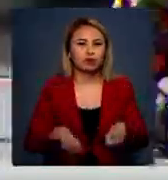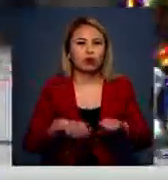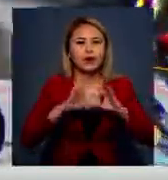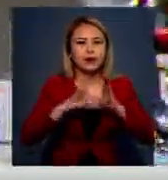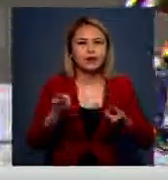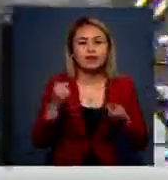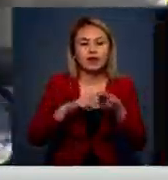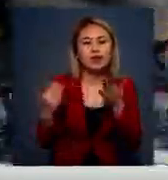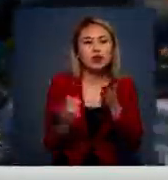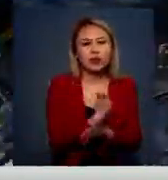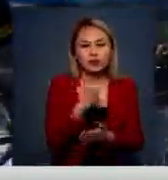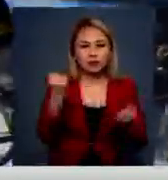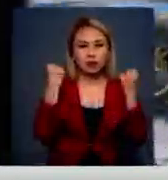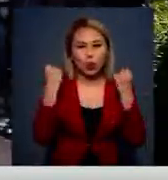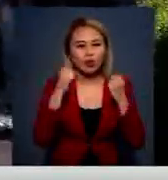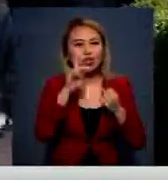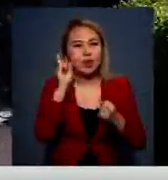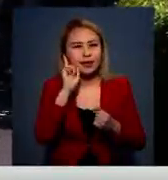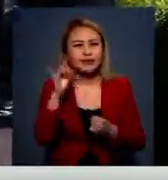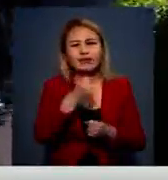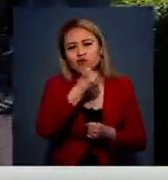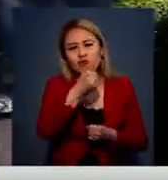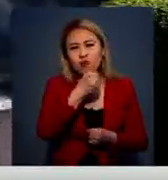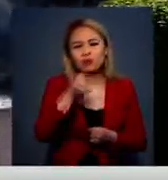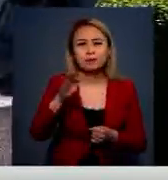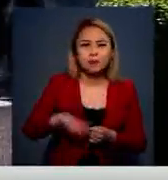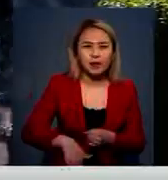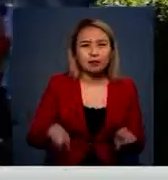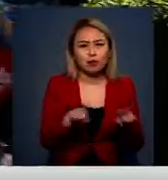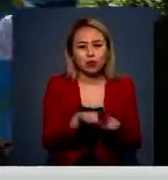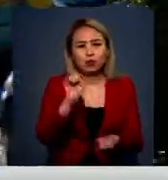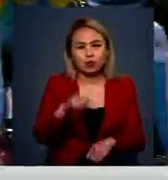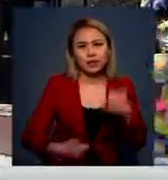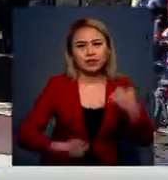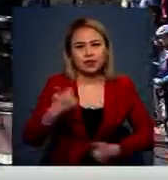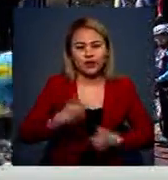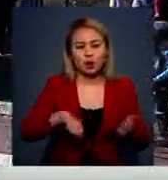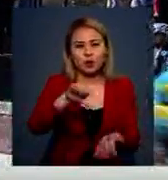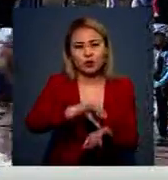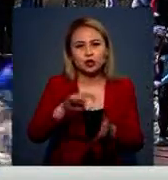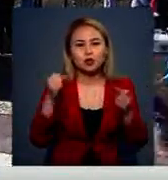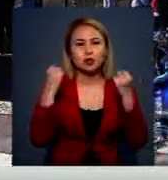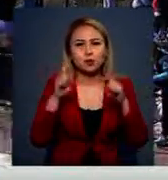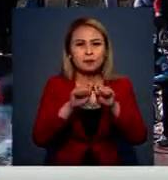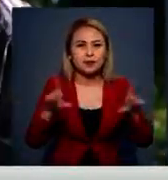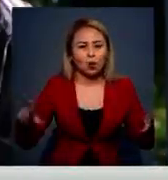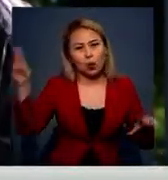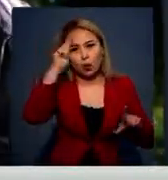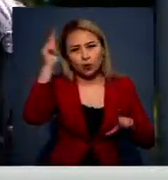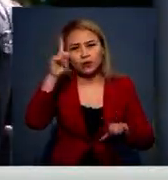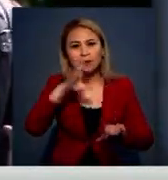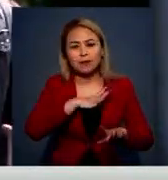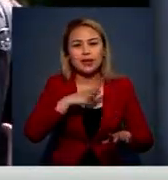талапқа сай жаңғыртылған спорттық нысанда жастар мен ересектер арасында жарыс өткізуге болады. Велотректе қаланың спорт мектептерінің оқушылары